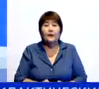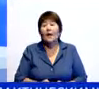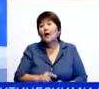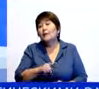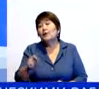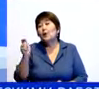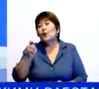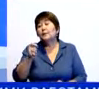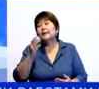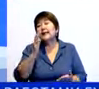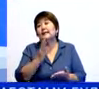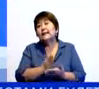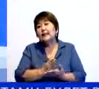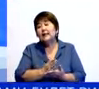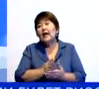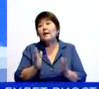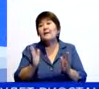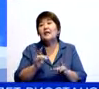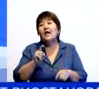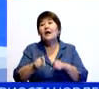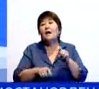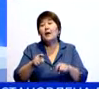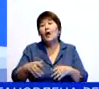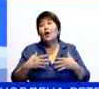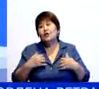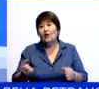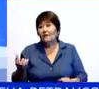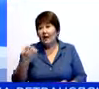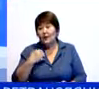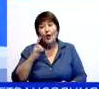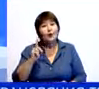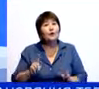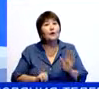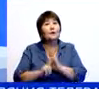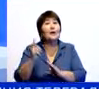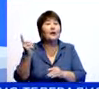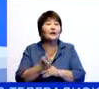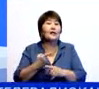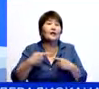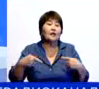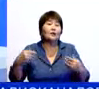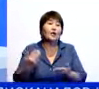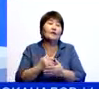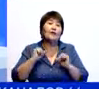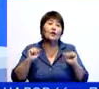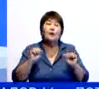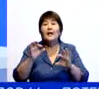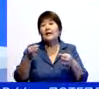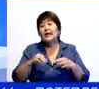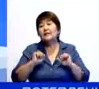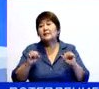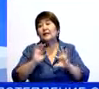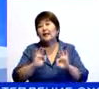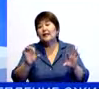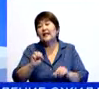В минувшие выходные состоялся мини-марафон «Здоровая Кызылорда». Кто пришел первым и о других новостях спорта нам расскажет